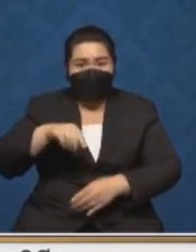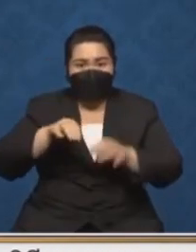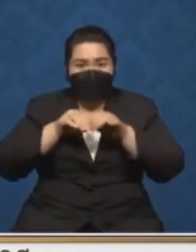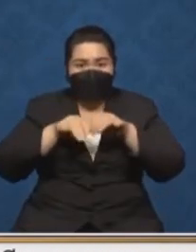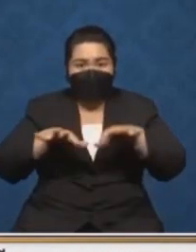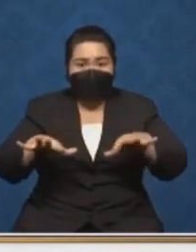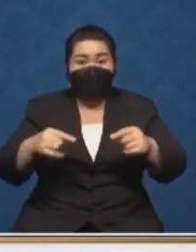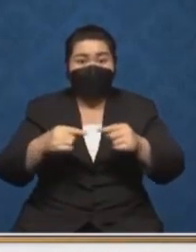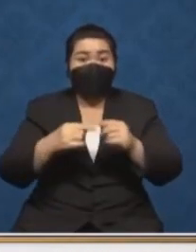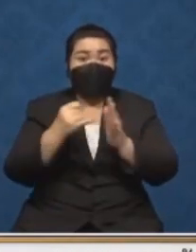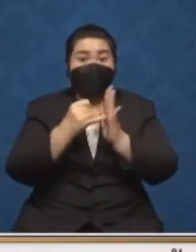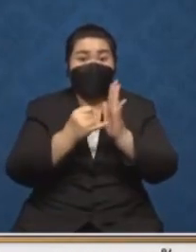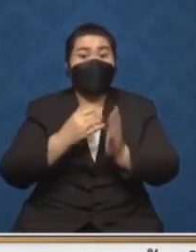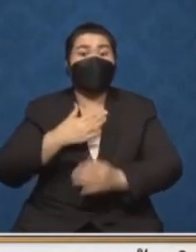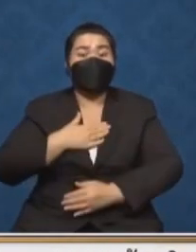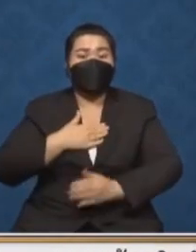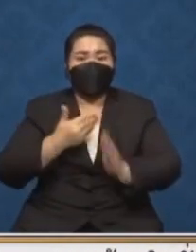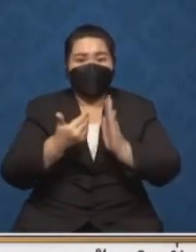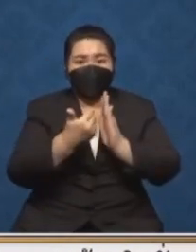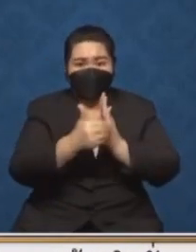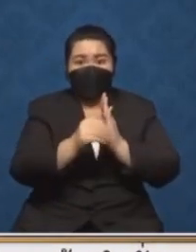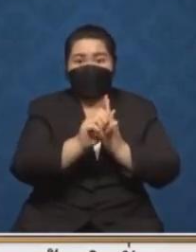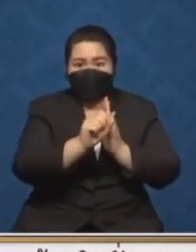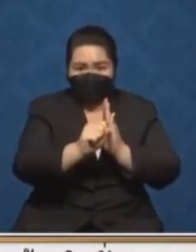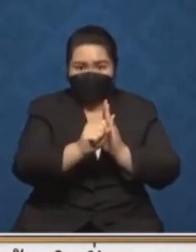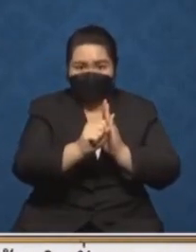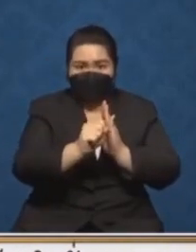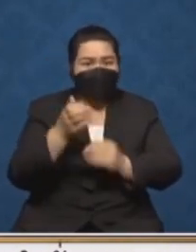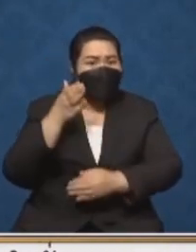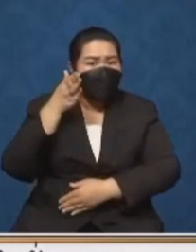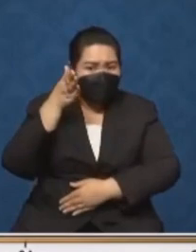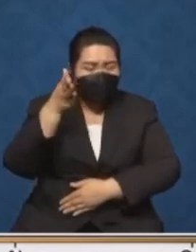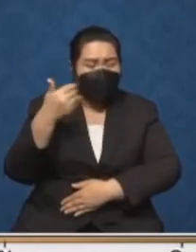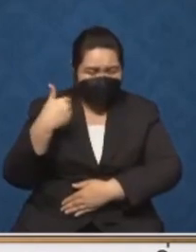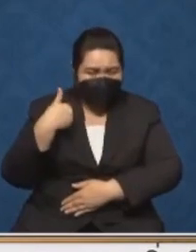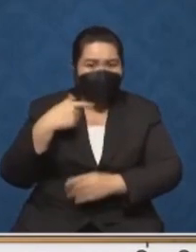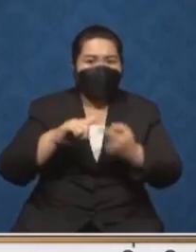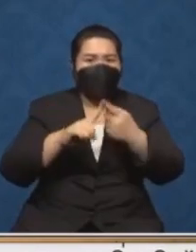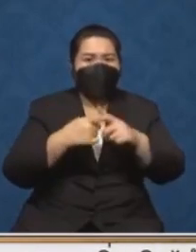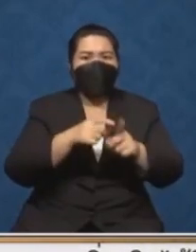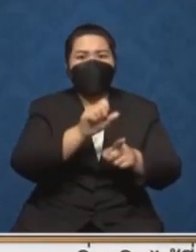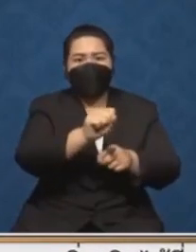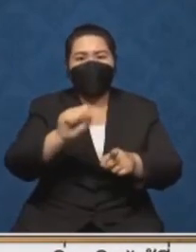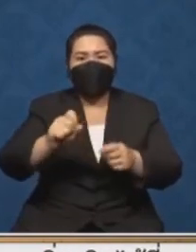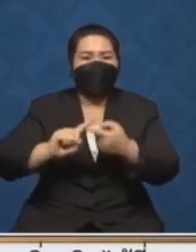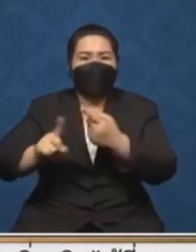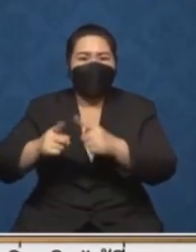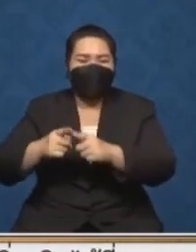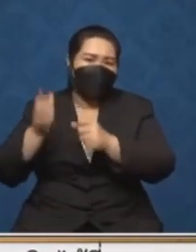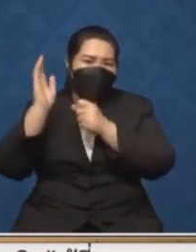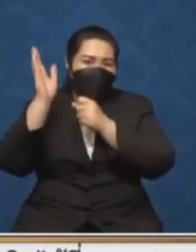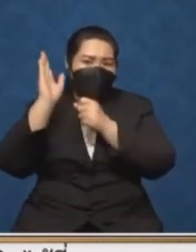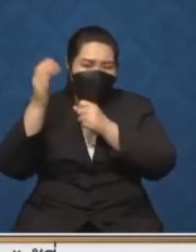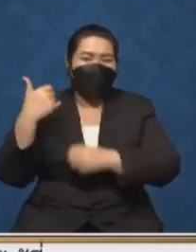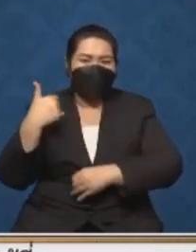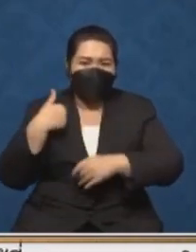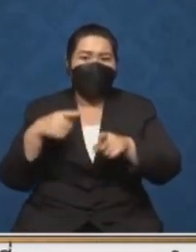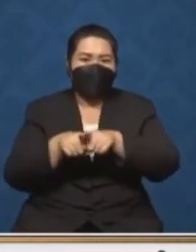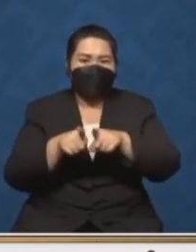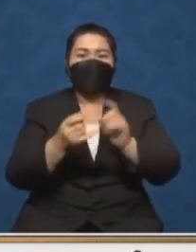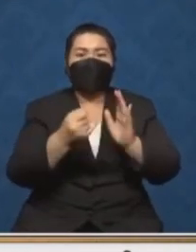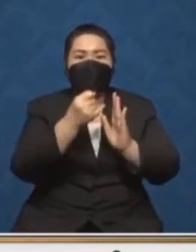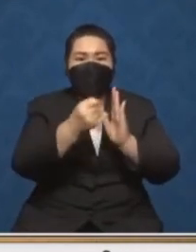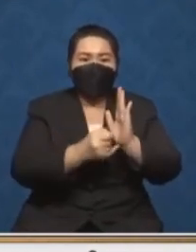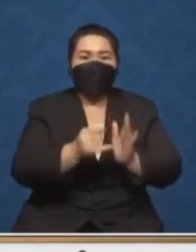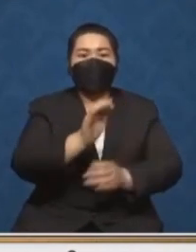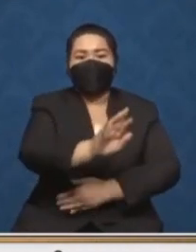พ้นที่บ้านผมคือสกนตะครซึ่งต่อไปจะมีเพื่อนสมาชิก ขึ้นมาอภิปลายในส่วนของจัหวัด